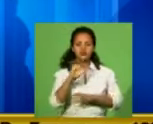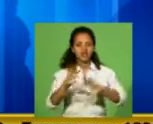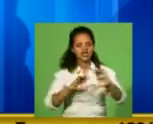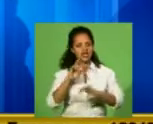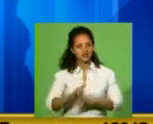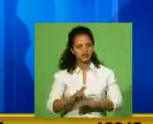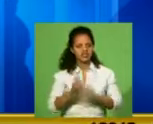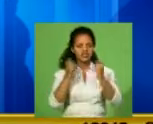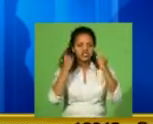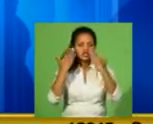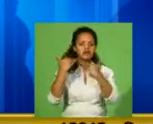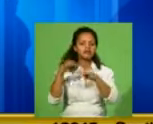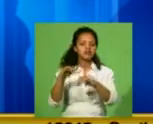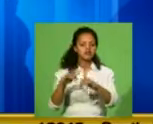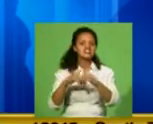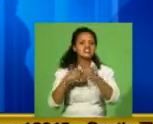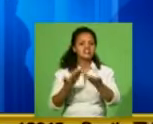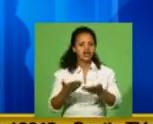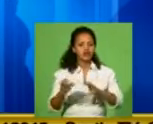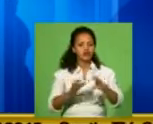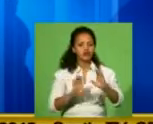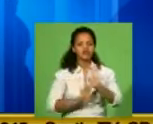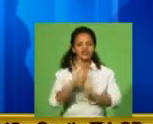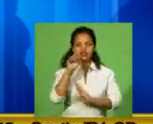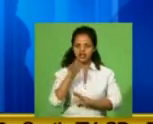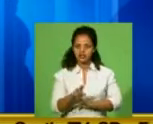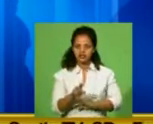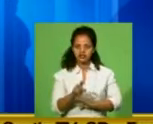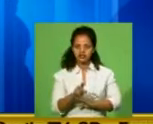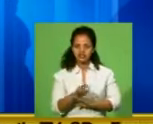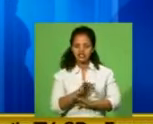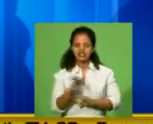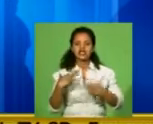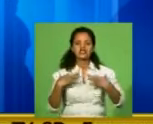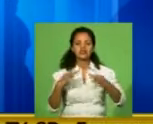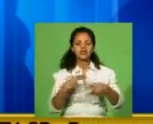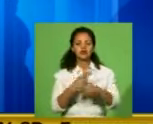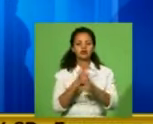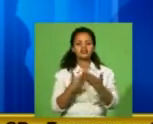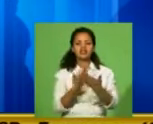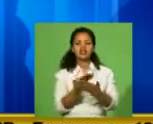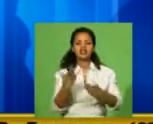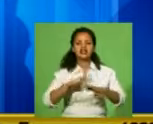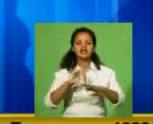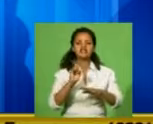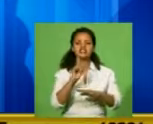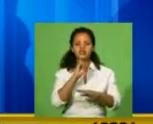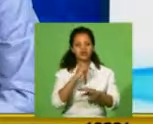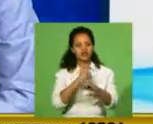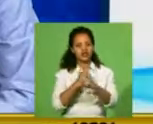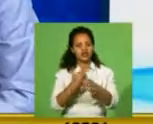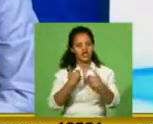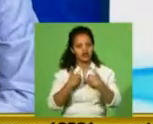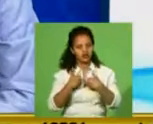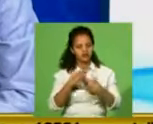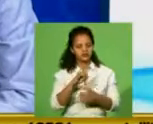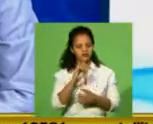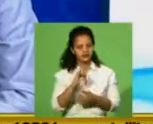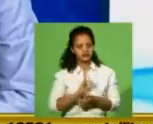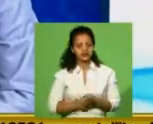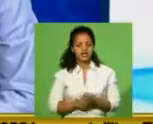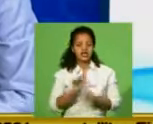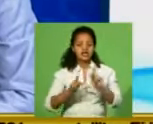ያለበት? የግንዛቤ መጠኑንስ እንዴት አድርጎ ነው ማሳደግ ያለበት? እንደ ጤና ቢሮስ በዚህ ረገድ ላይ ምንድን ነው እየተሰራ ያለው? እንግዲህ